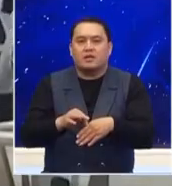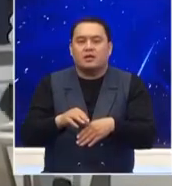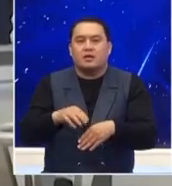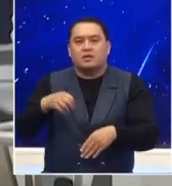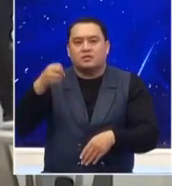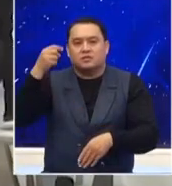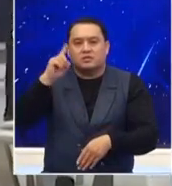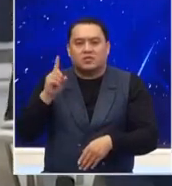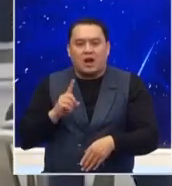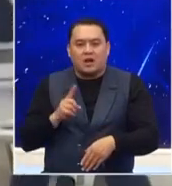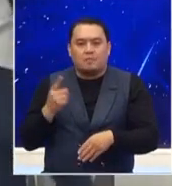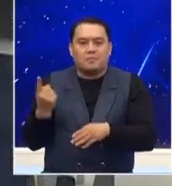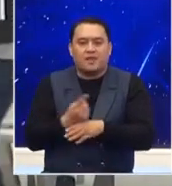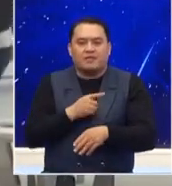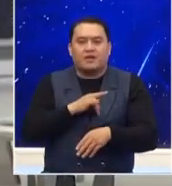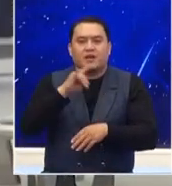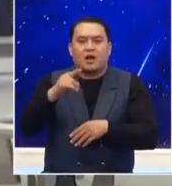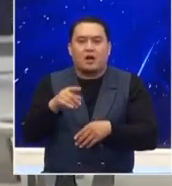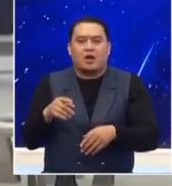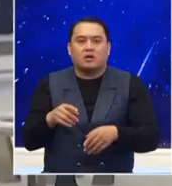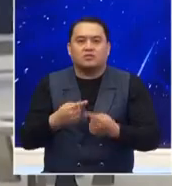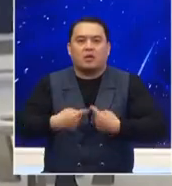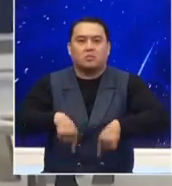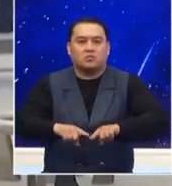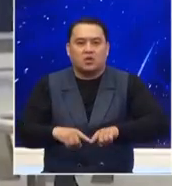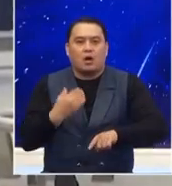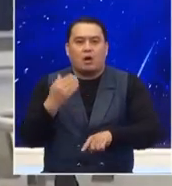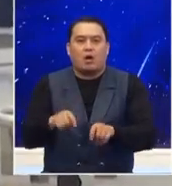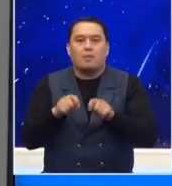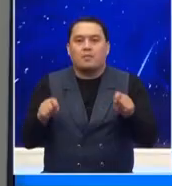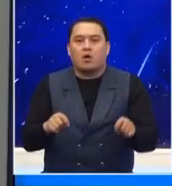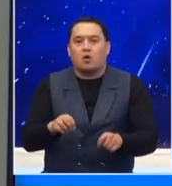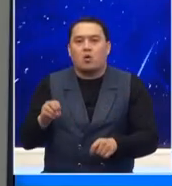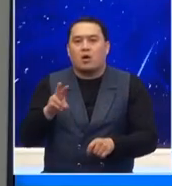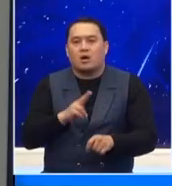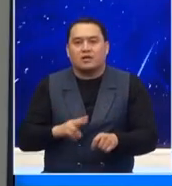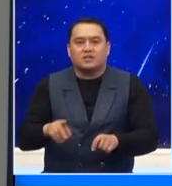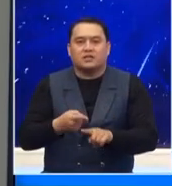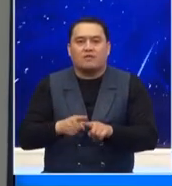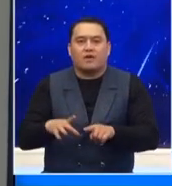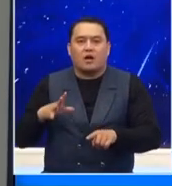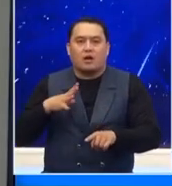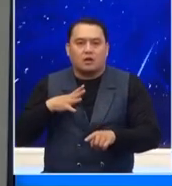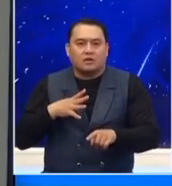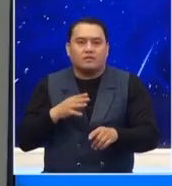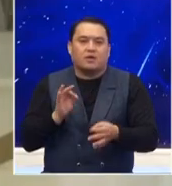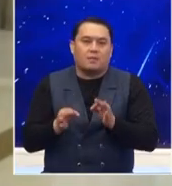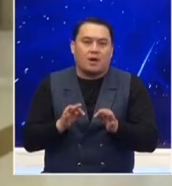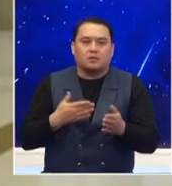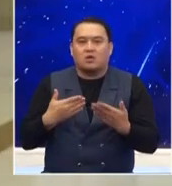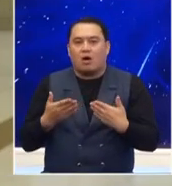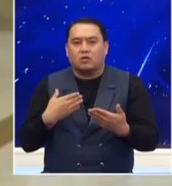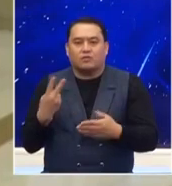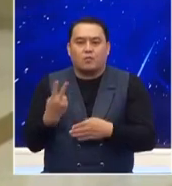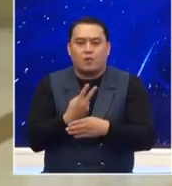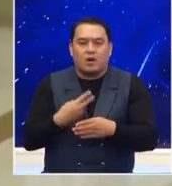Тель-Авива. Это первое регулярное коммерческое сообщение, открытое между ОАЭ и Израилем после нормализации отношений между